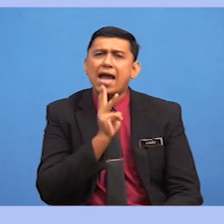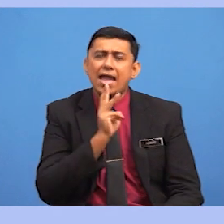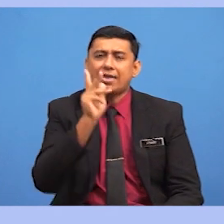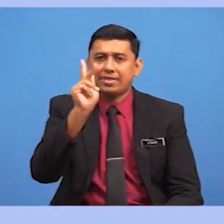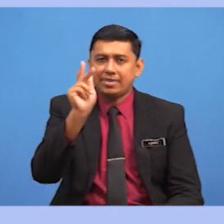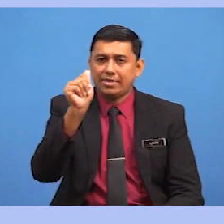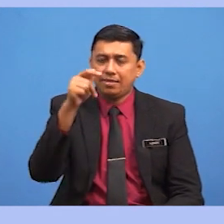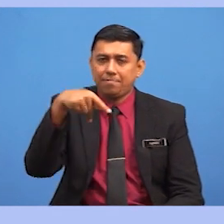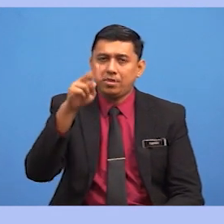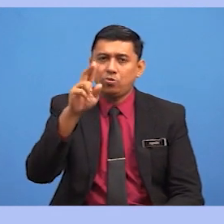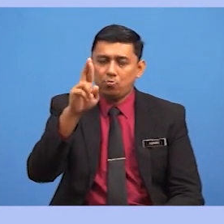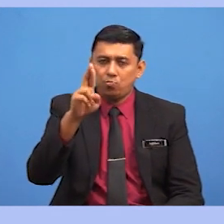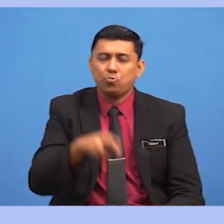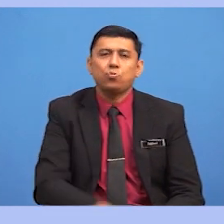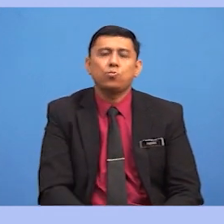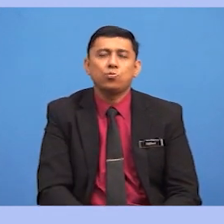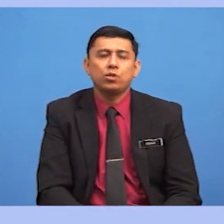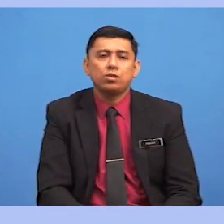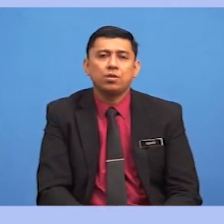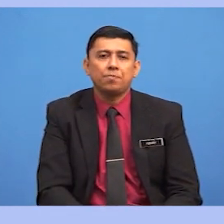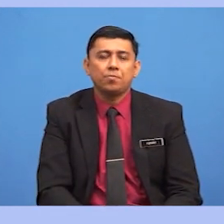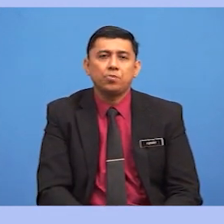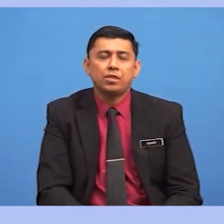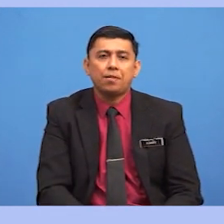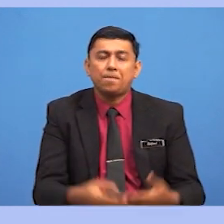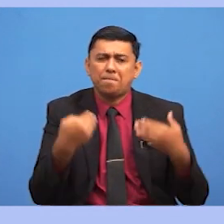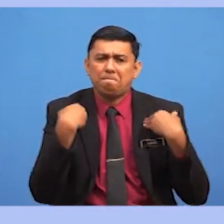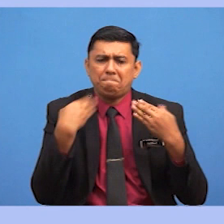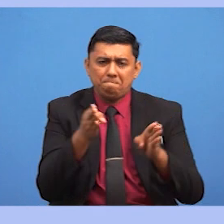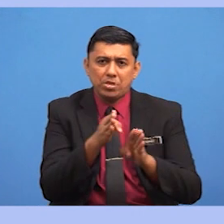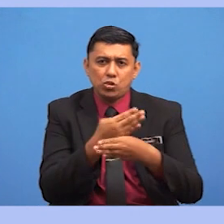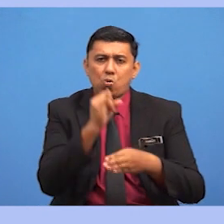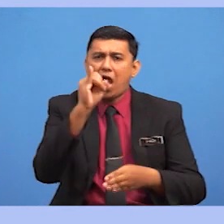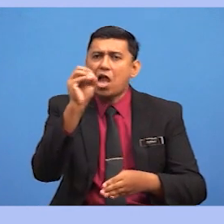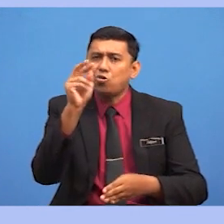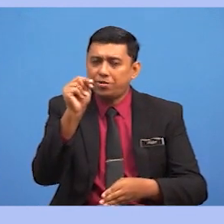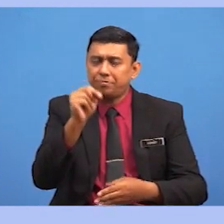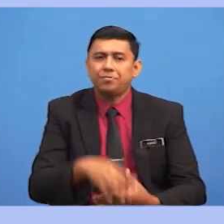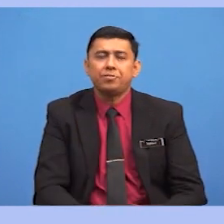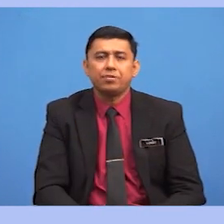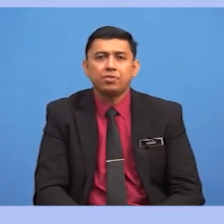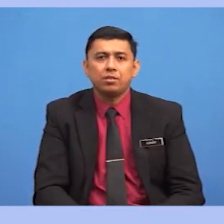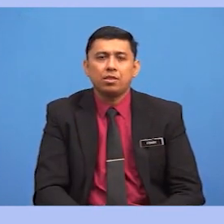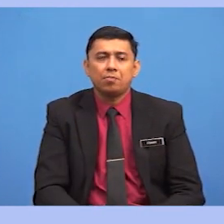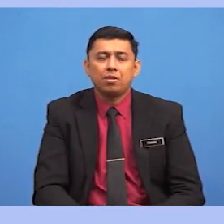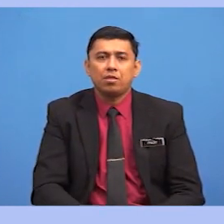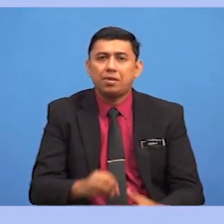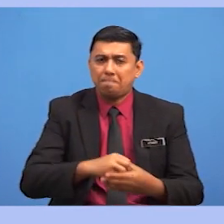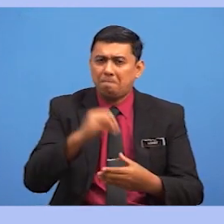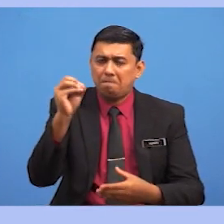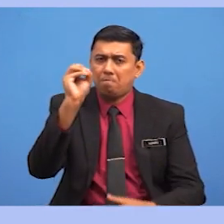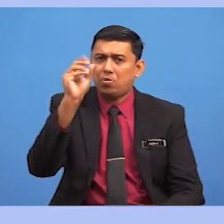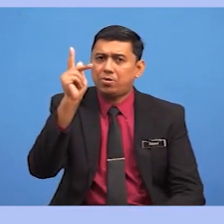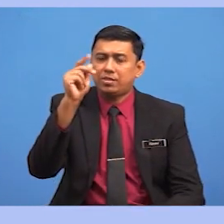atau kalsium hidroksida, unsur kalsium wujud dalam bentuk ion. Oksigen dalam rantai